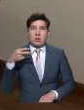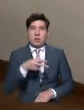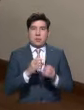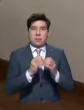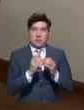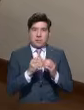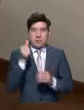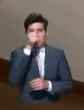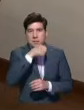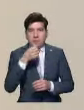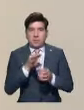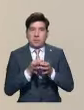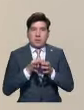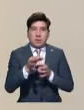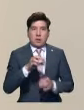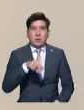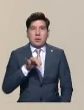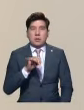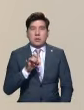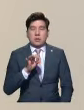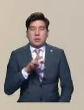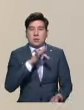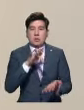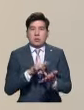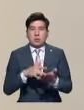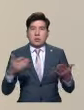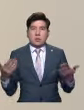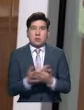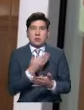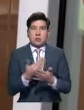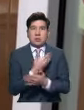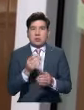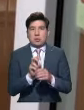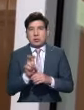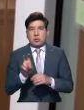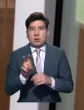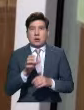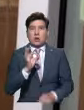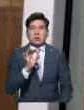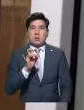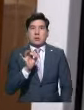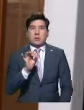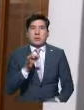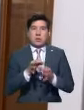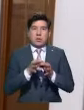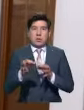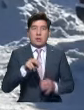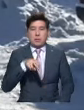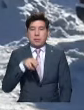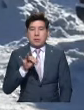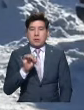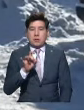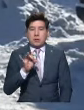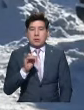жылы облыстық перинаталдық орталықта жаңа туған нәресте кезінде қалдырылып, кейін Осакаров ауданындағы Пионерский балалар